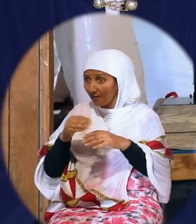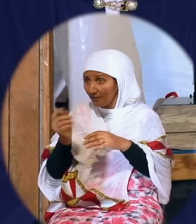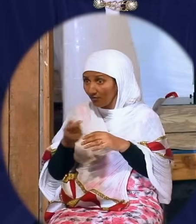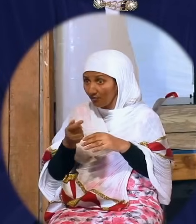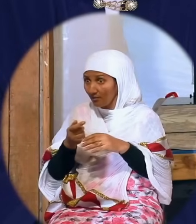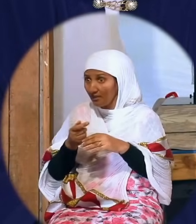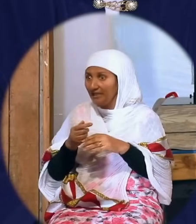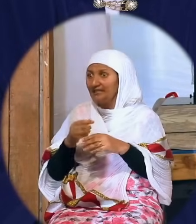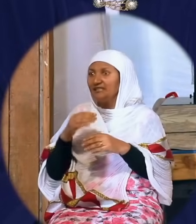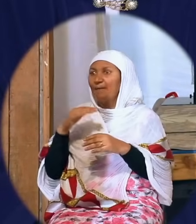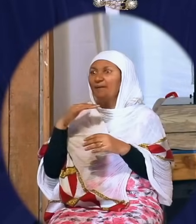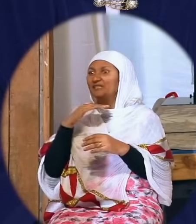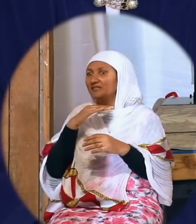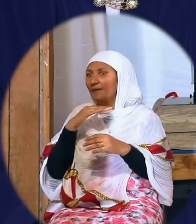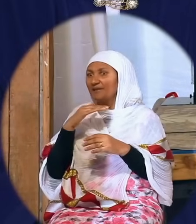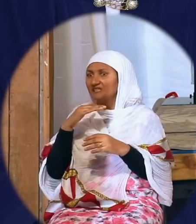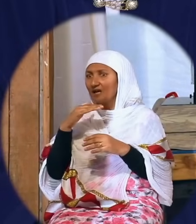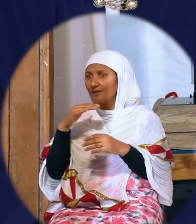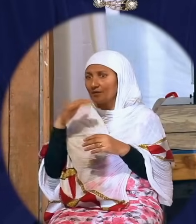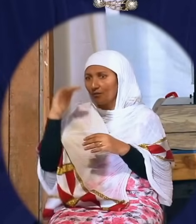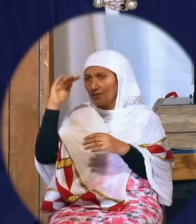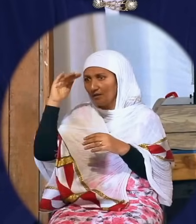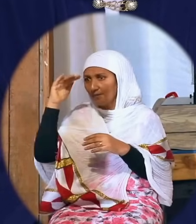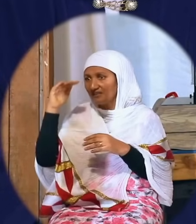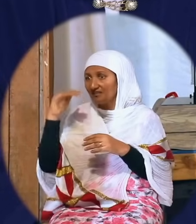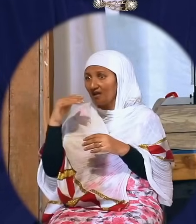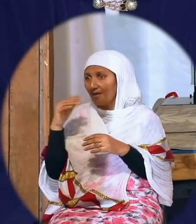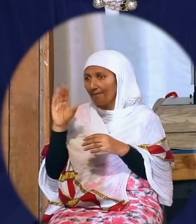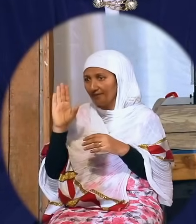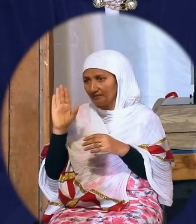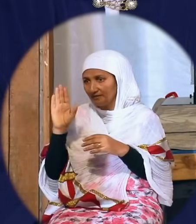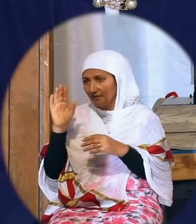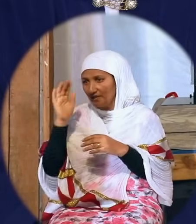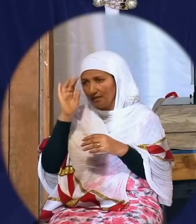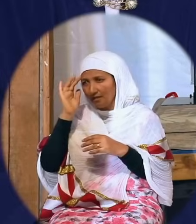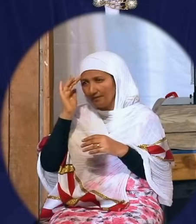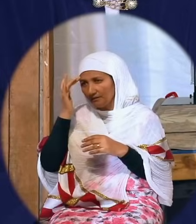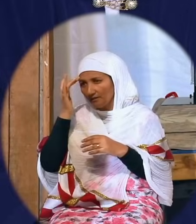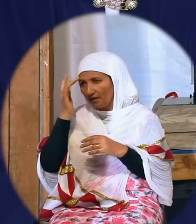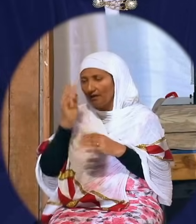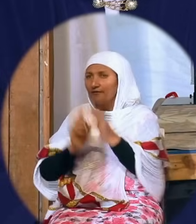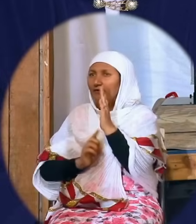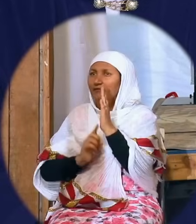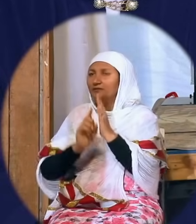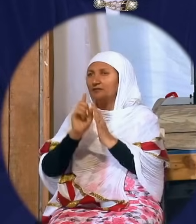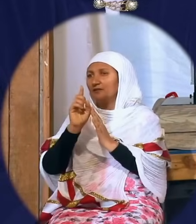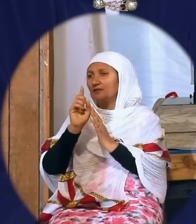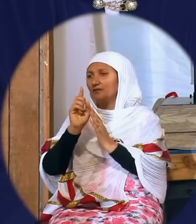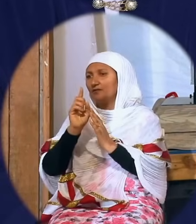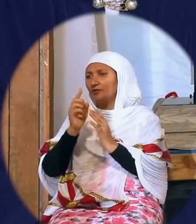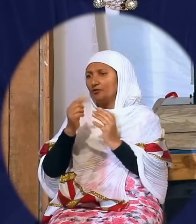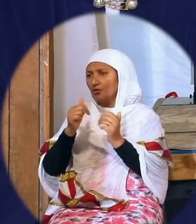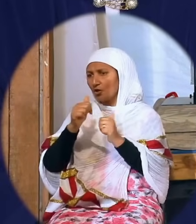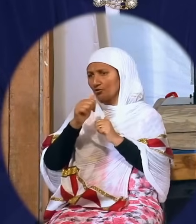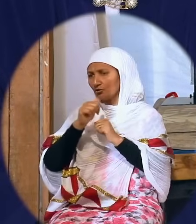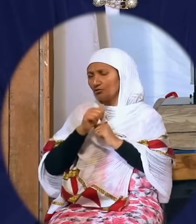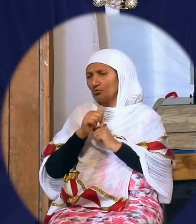ይሄን የማከም ይሆን ነበረ። ግን አጠቃላይ የሰብዕና የባህል ያስተዳደግ ራሳቸውን